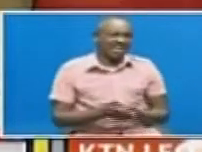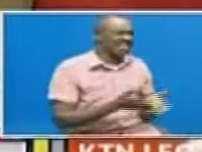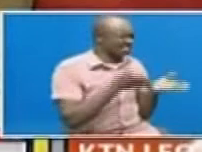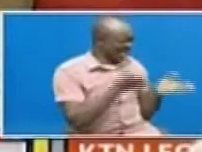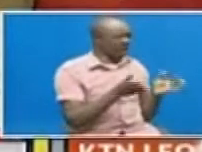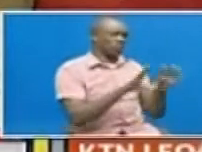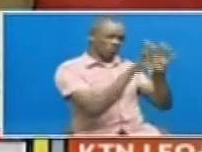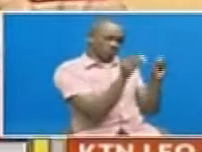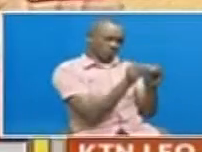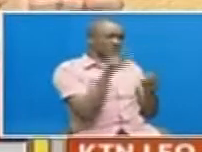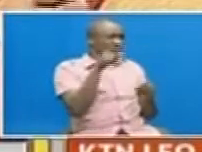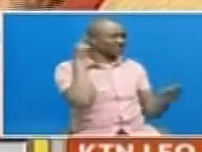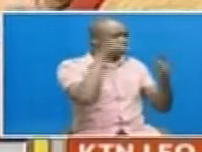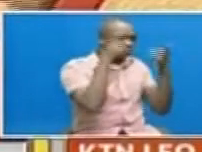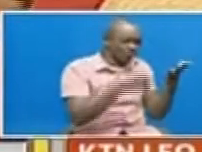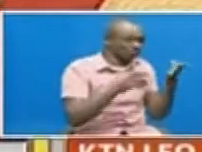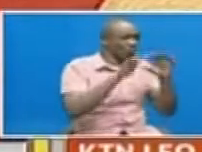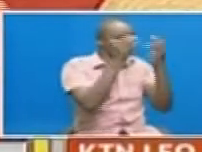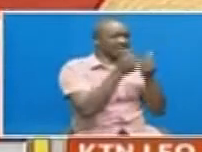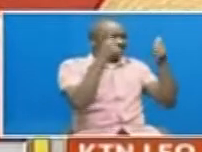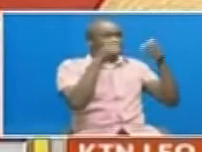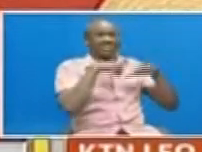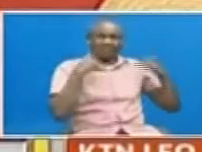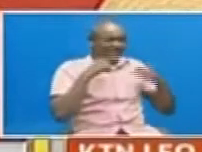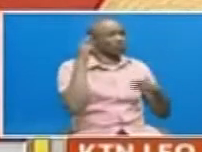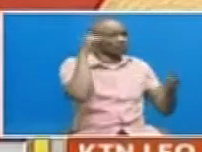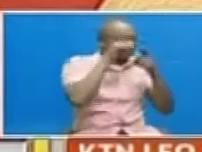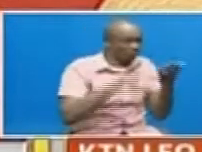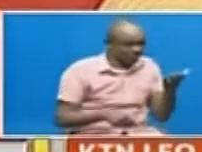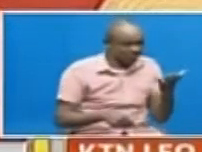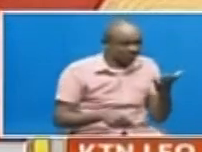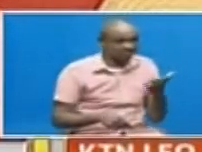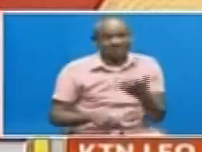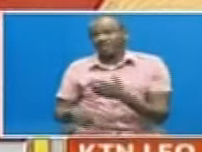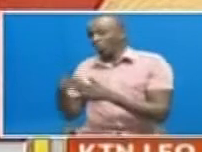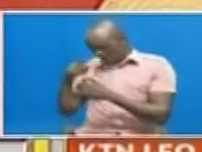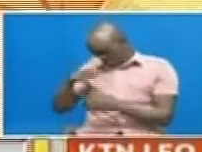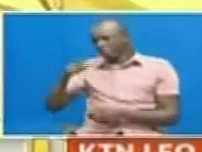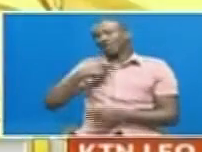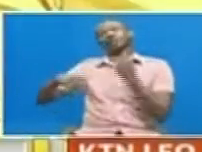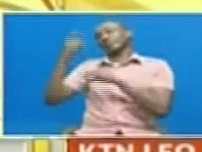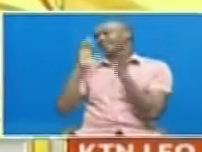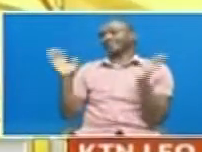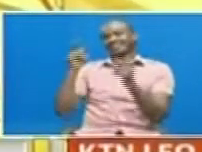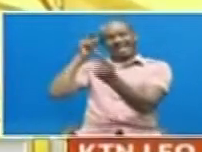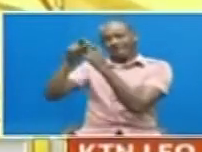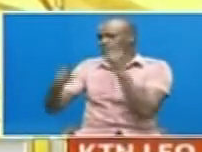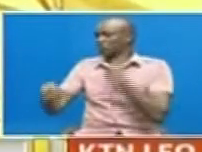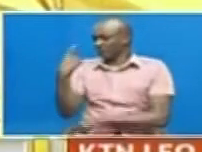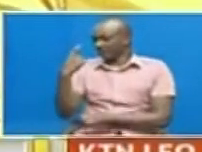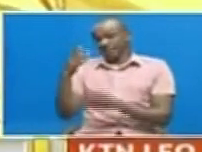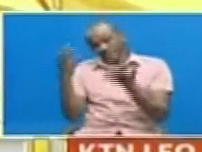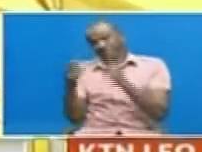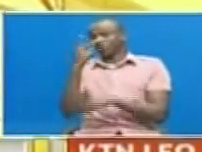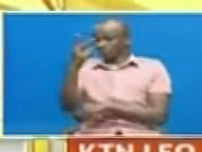je, azimio lako hasa katika Kombe la Dunia kule nchini Japan, azimio lako ni lipi? Azimio letu ni kupata ushindi, haswa ushindi kama